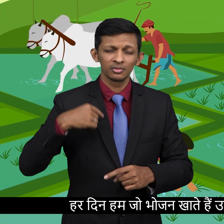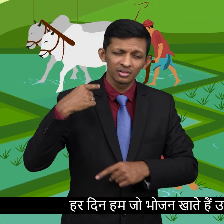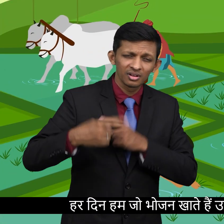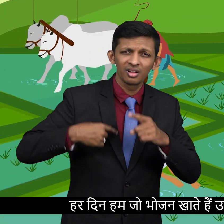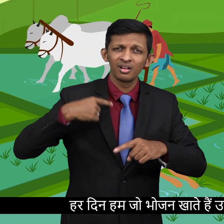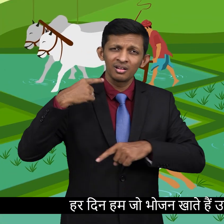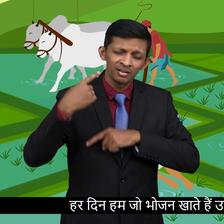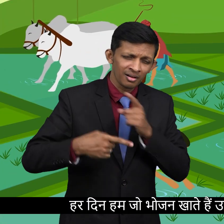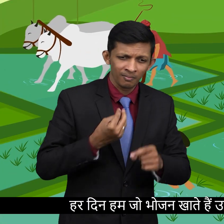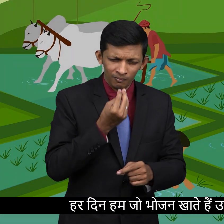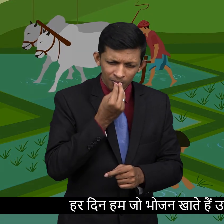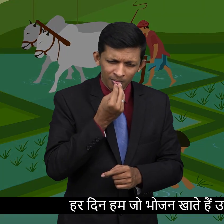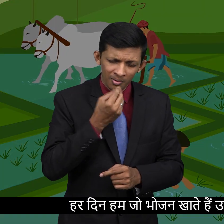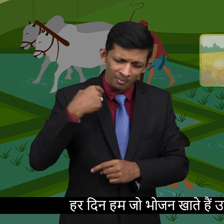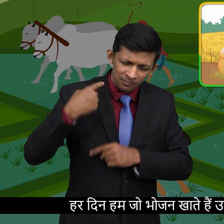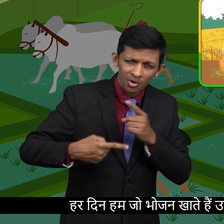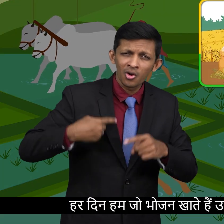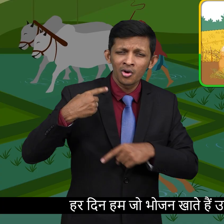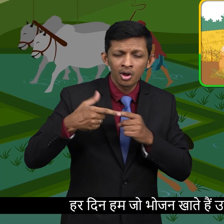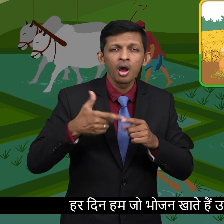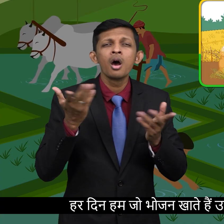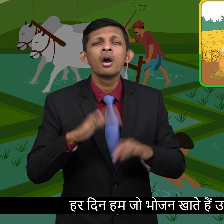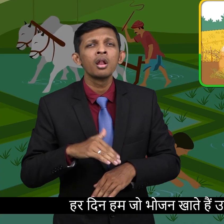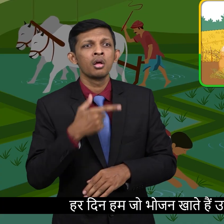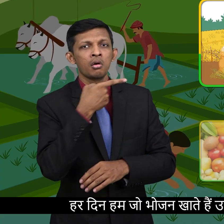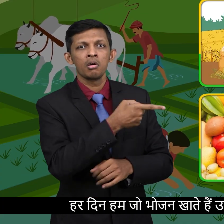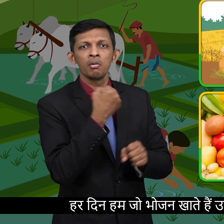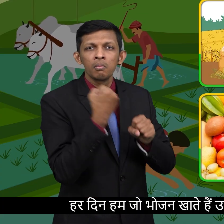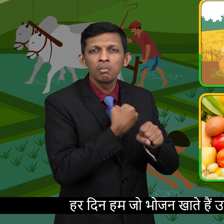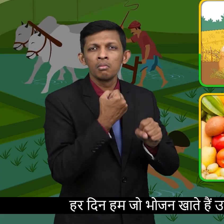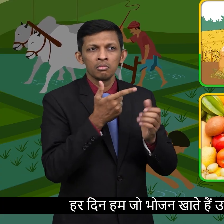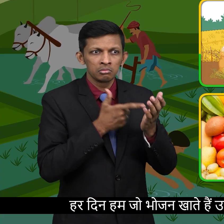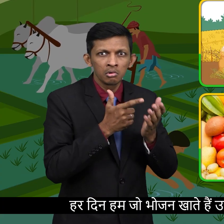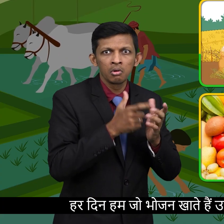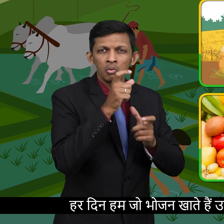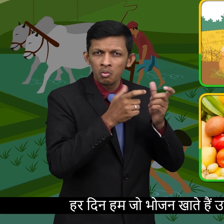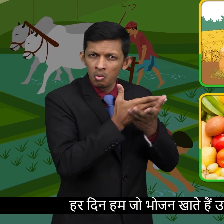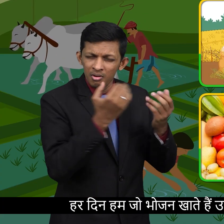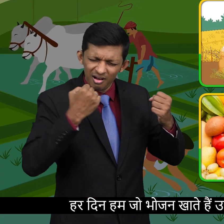हर दिन हम जो भोजन खाते हैं, उसके पीछे कई लोगों की कड़ी मेहनत होती है।